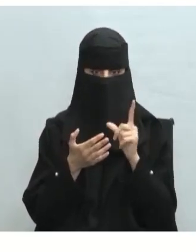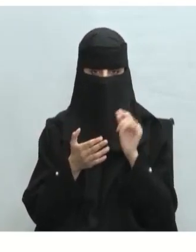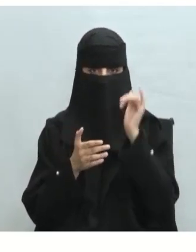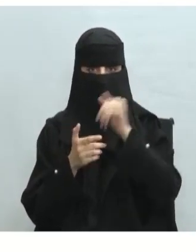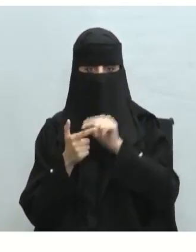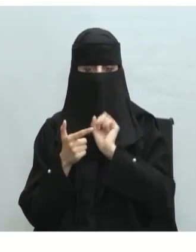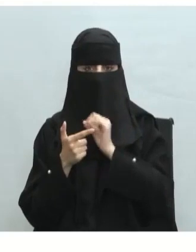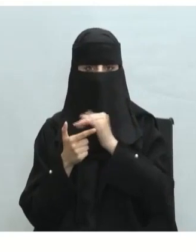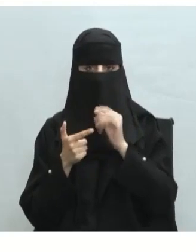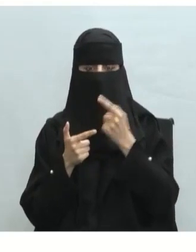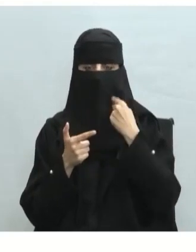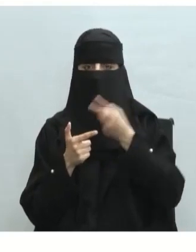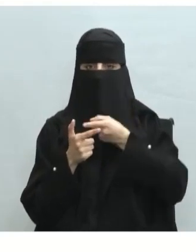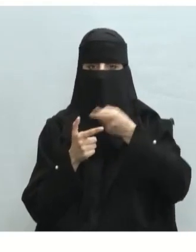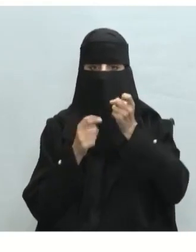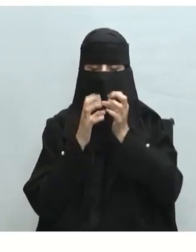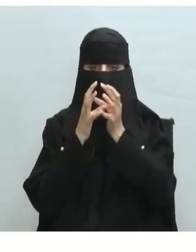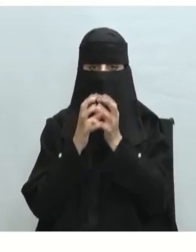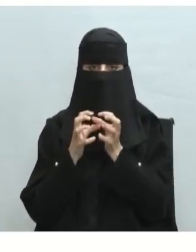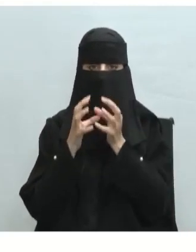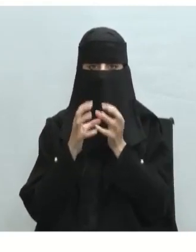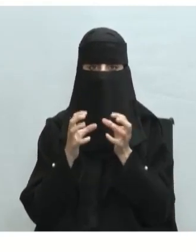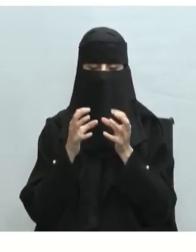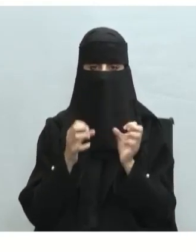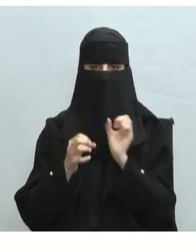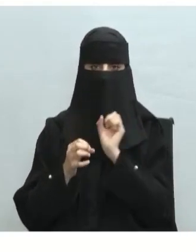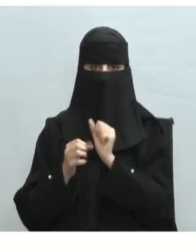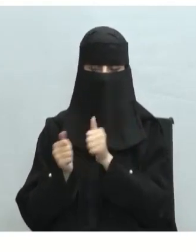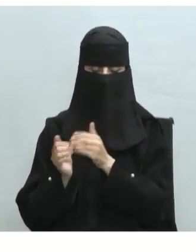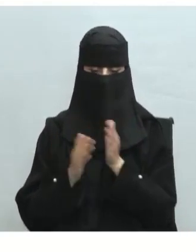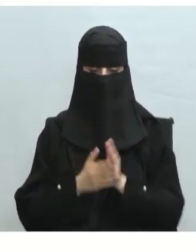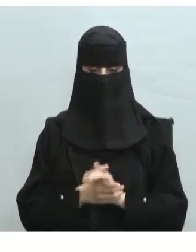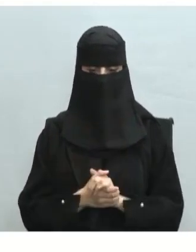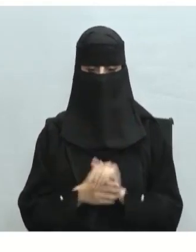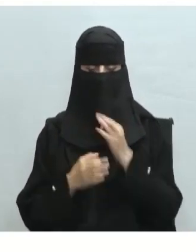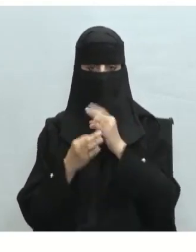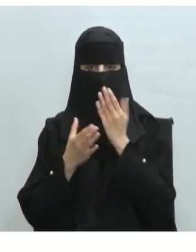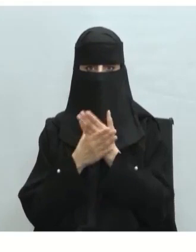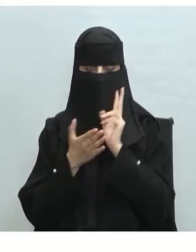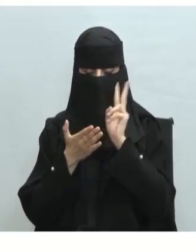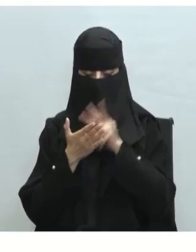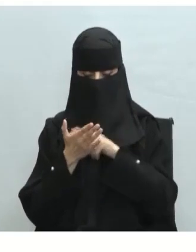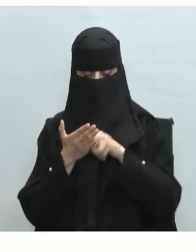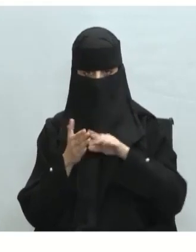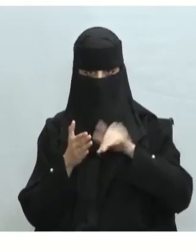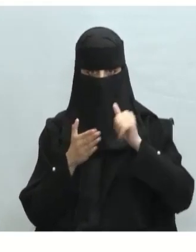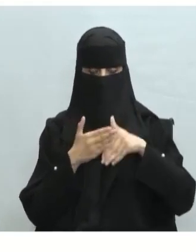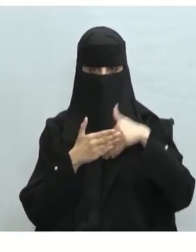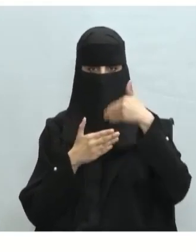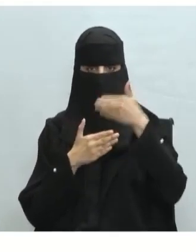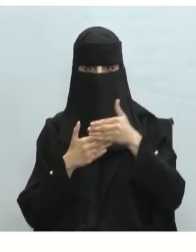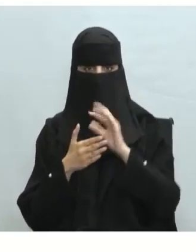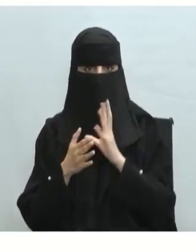في الفهم التحليلي او التفسيري الفهم التحليلي او الفهم التفسيري هو استنتاج الافكار واستخلاص النتائج والتعميم الى